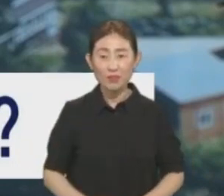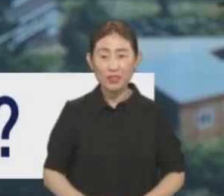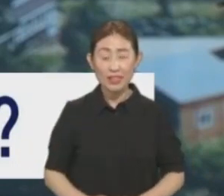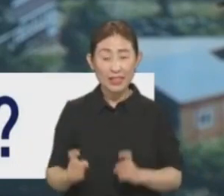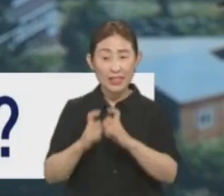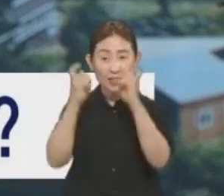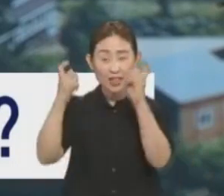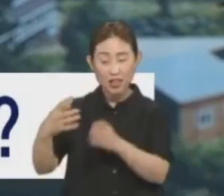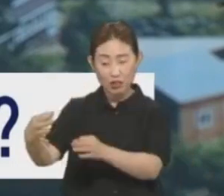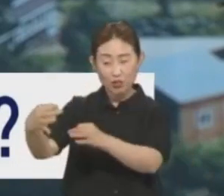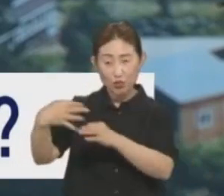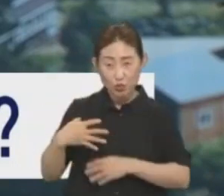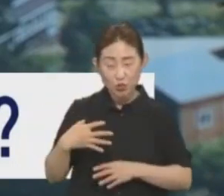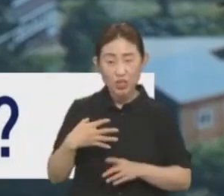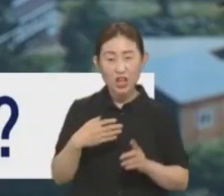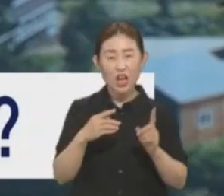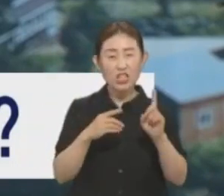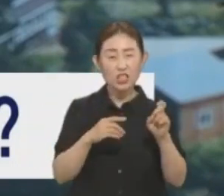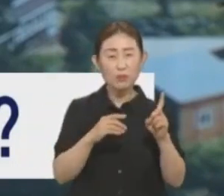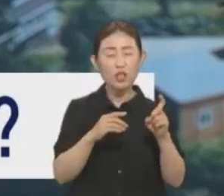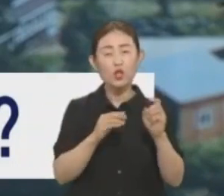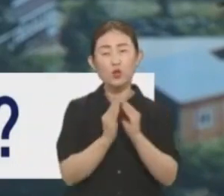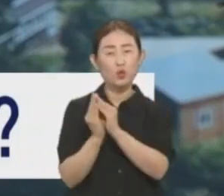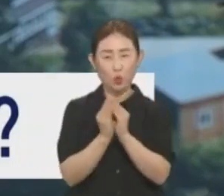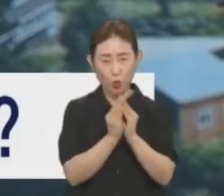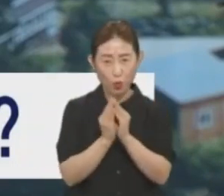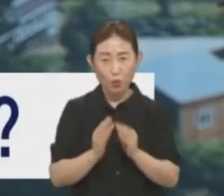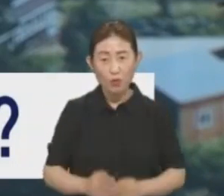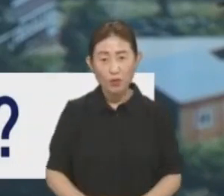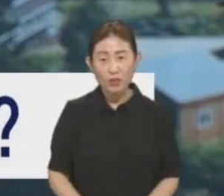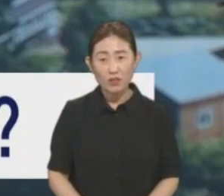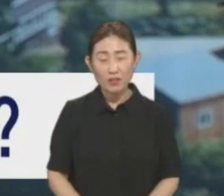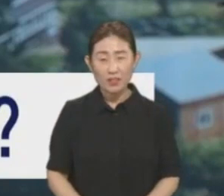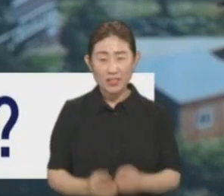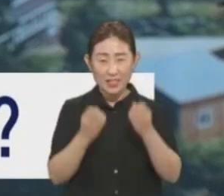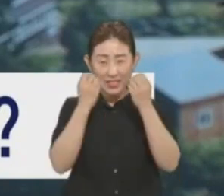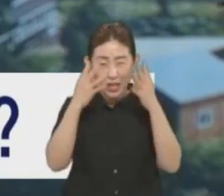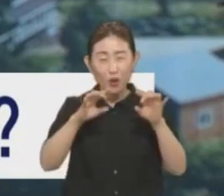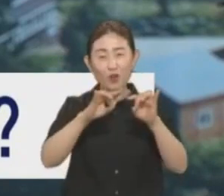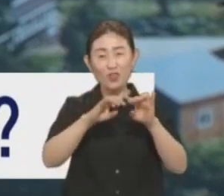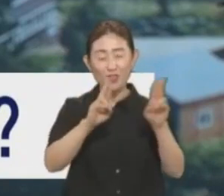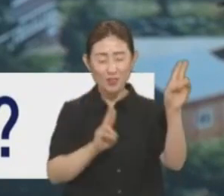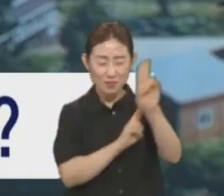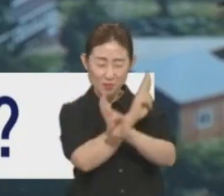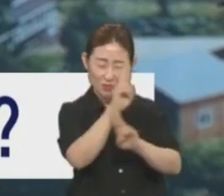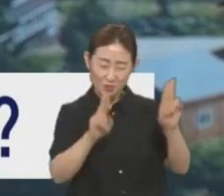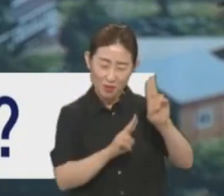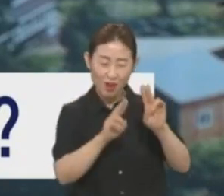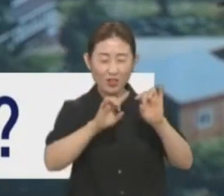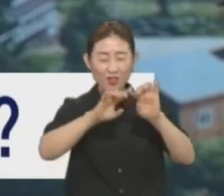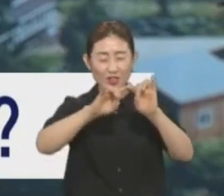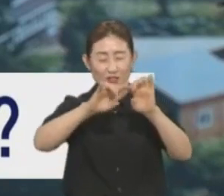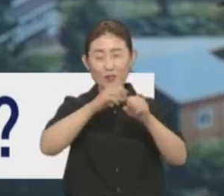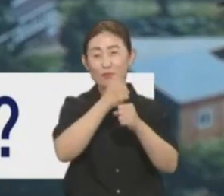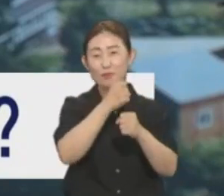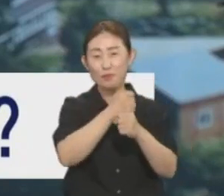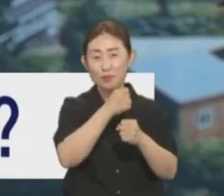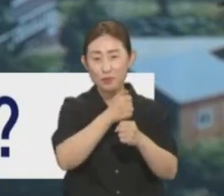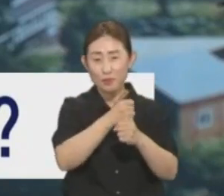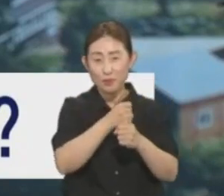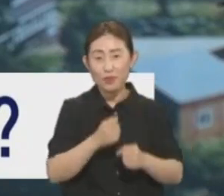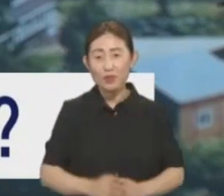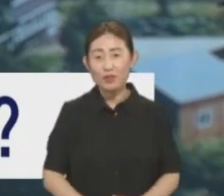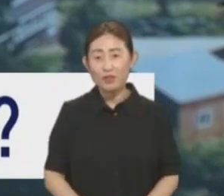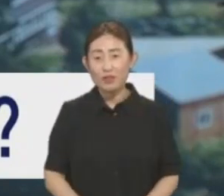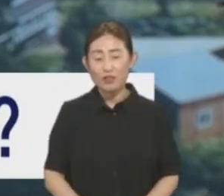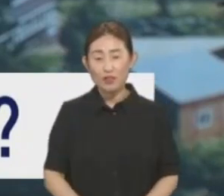약 11조 원을 투자를 해서 새로운 신재생에너지의 전력을 생산을 하고 또